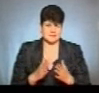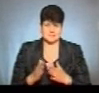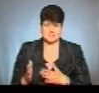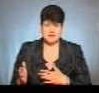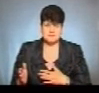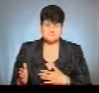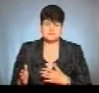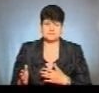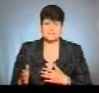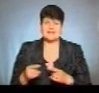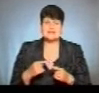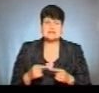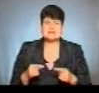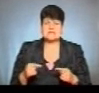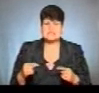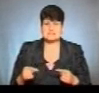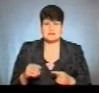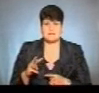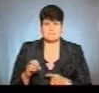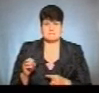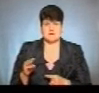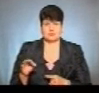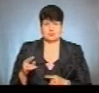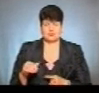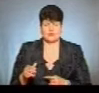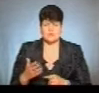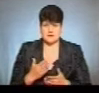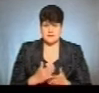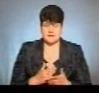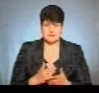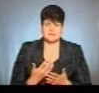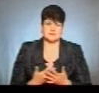І, відповідно, різна методологія є. Ну, наприклад,